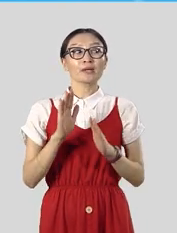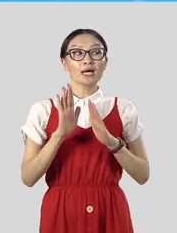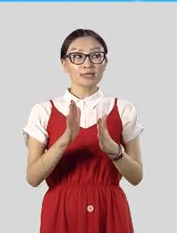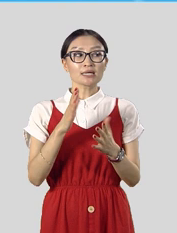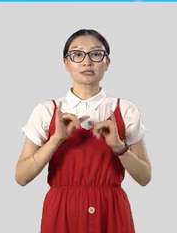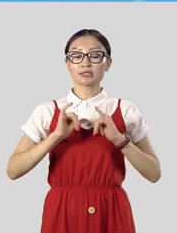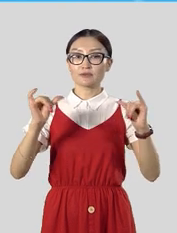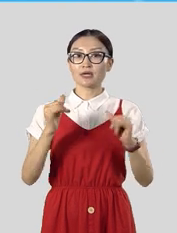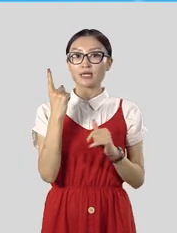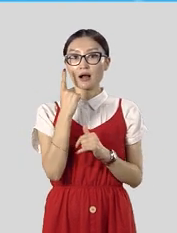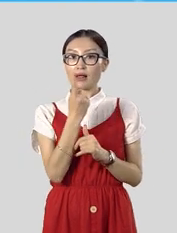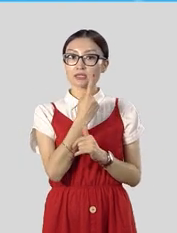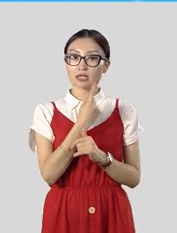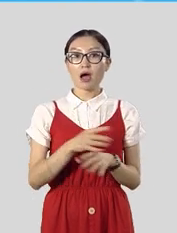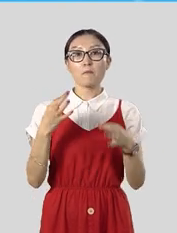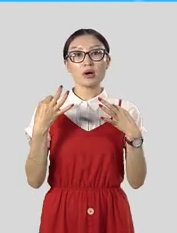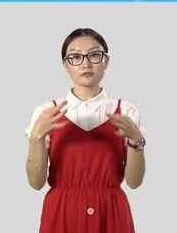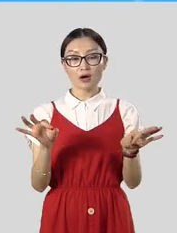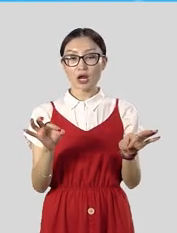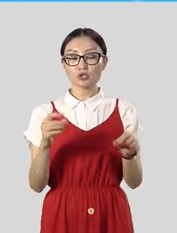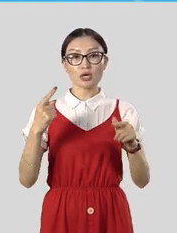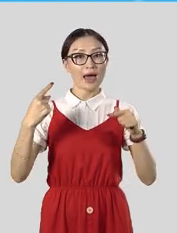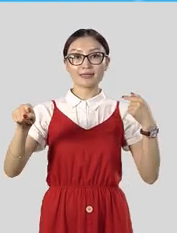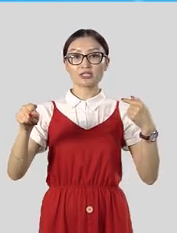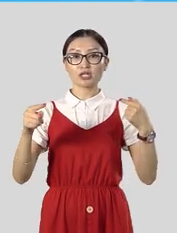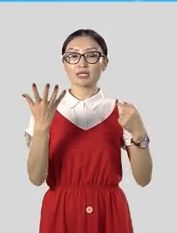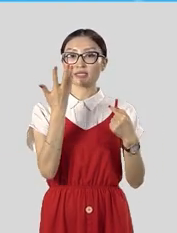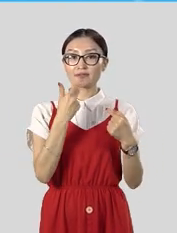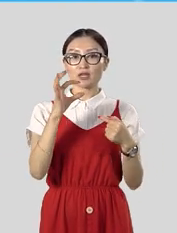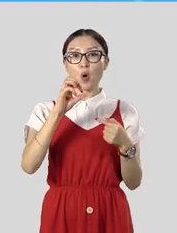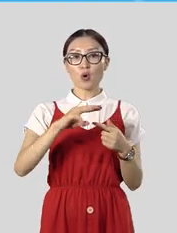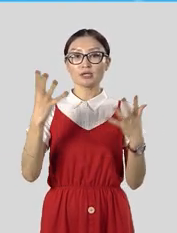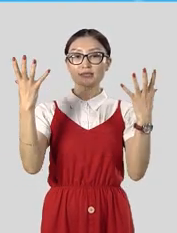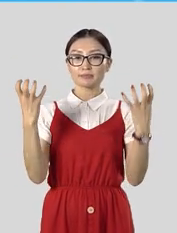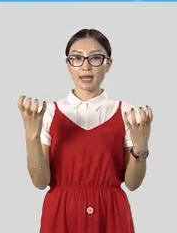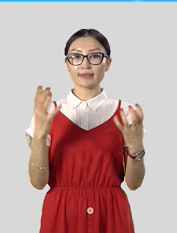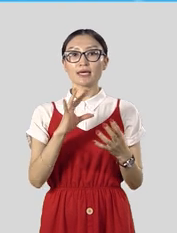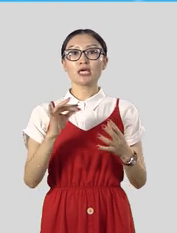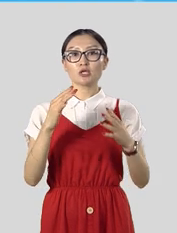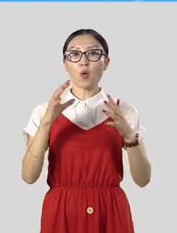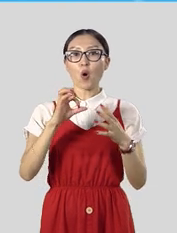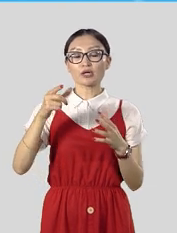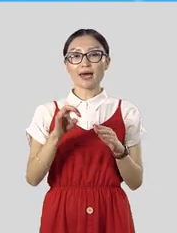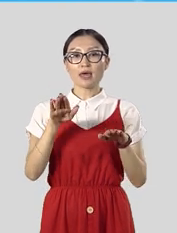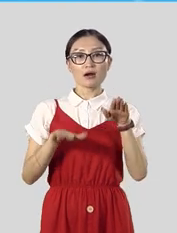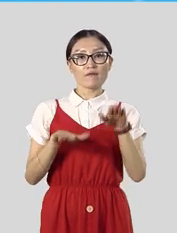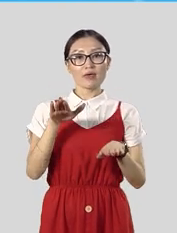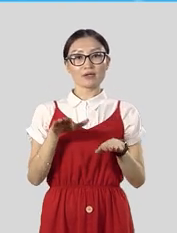также развиваются глаза, позволяющие отличать свет от темноты, и органы равновесия